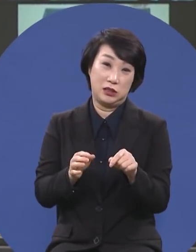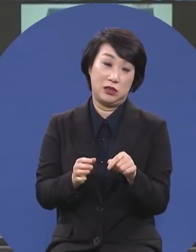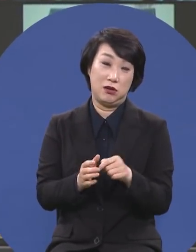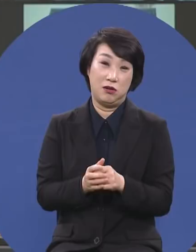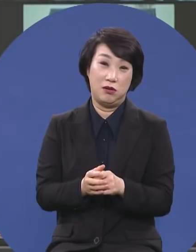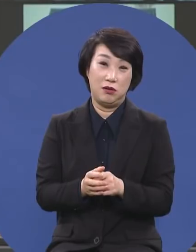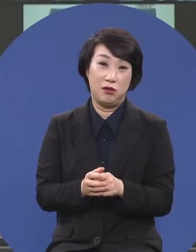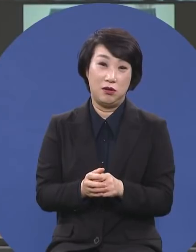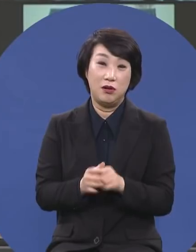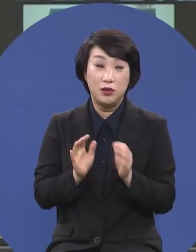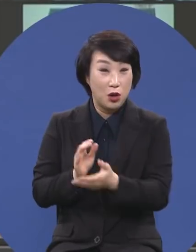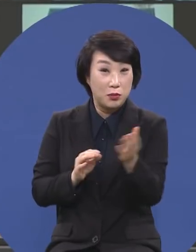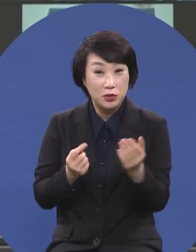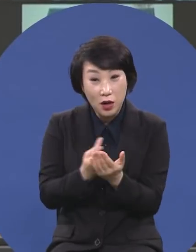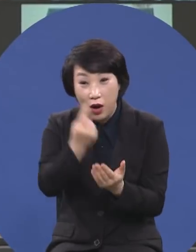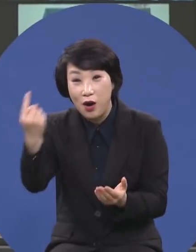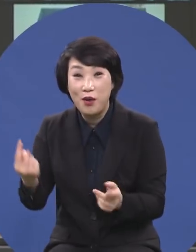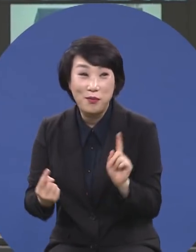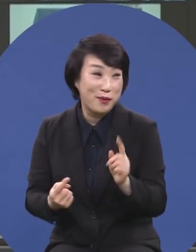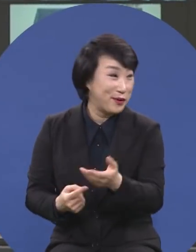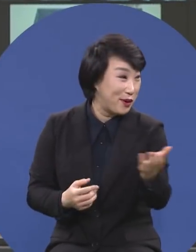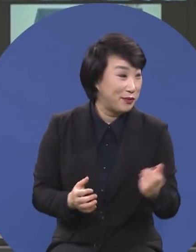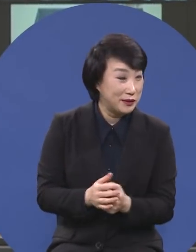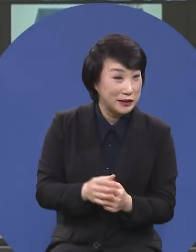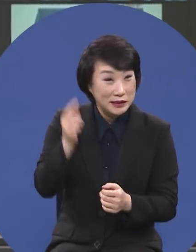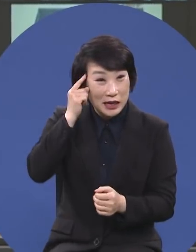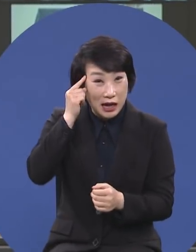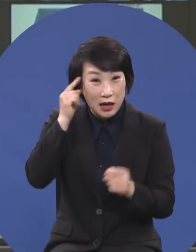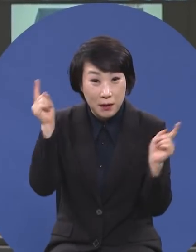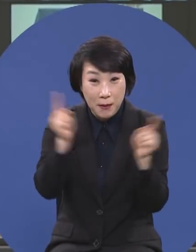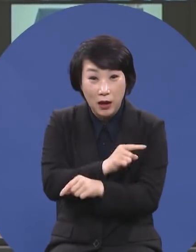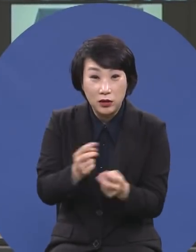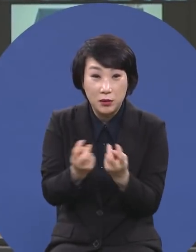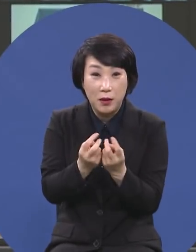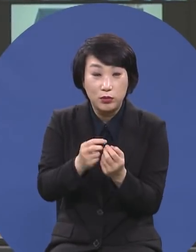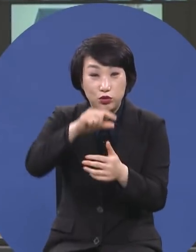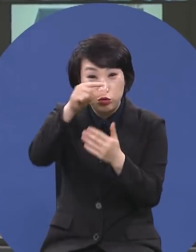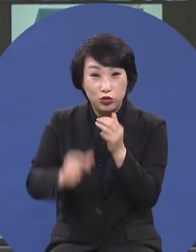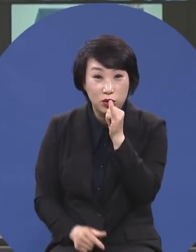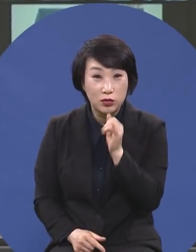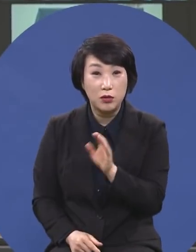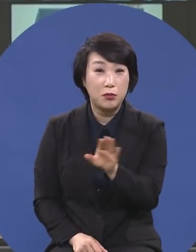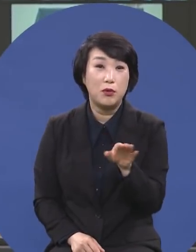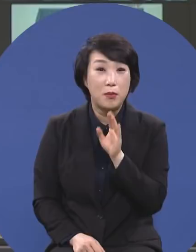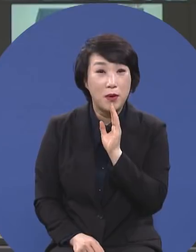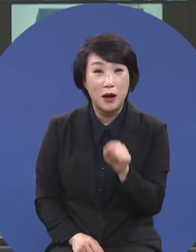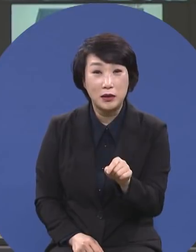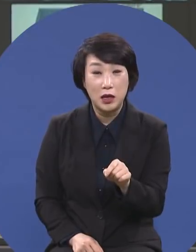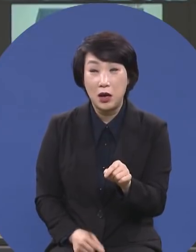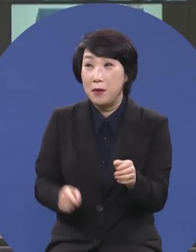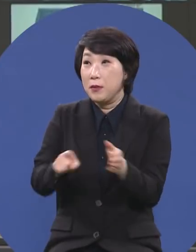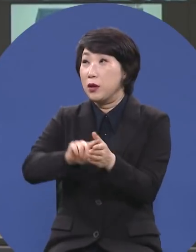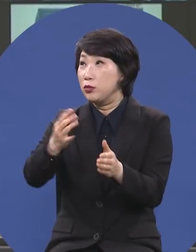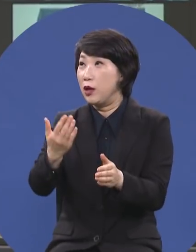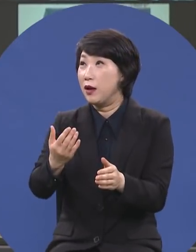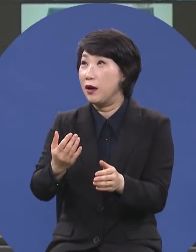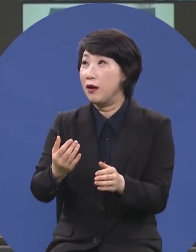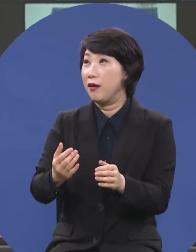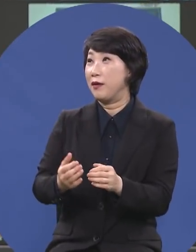어떻게 여기서 벗어날 수 있는가? 완전히 꽉 차버렸다 이 말이야. 이제 그것이 자기 믿음이